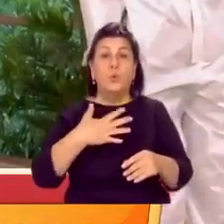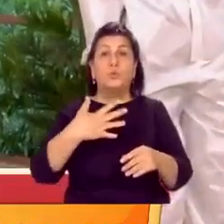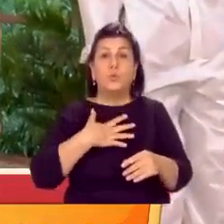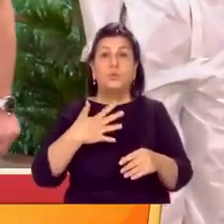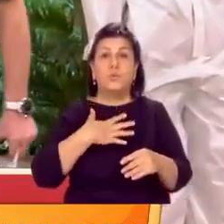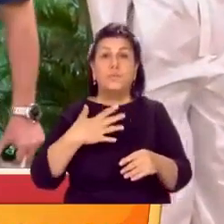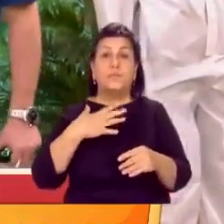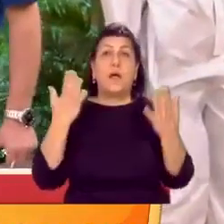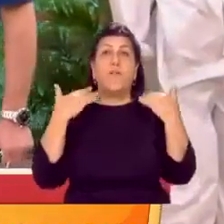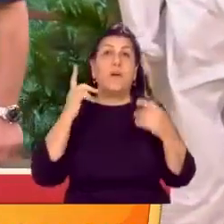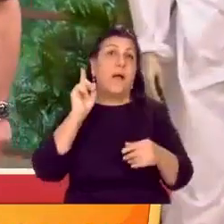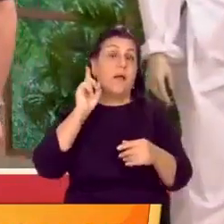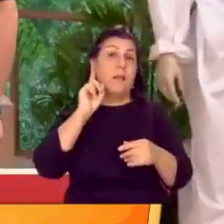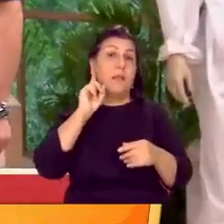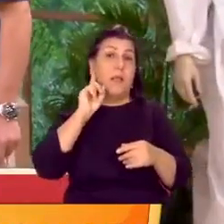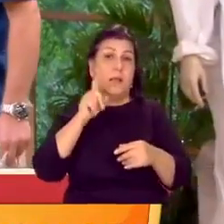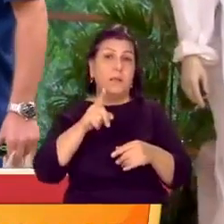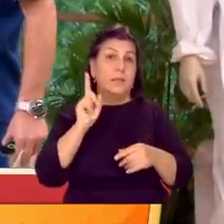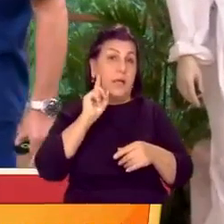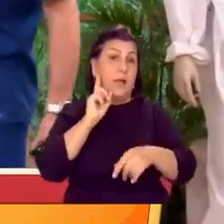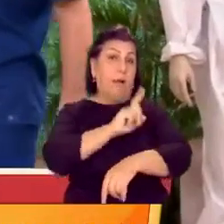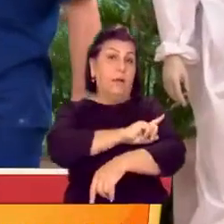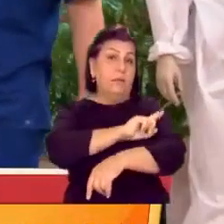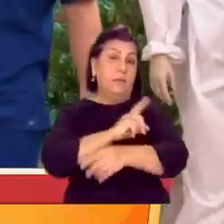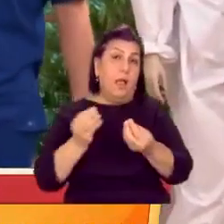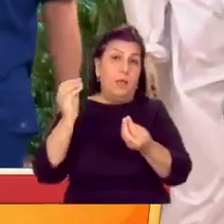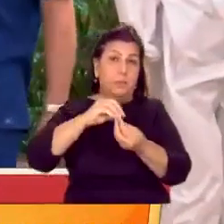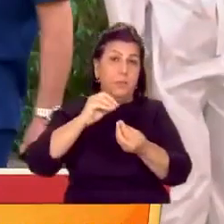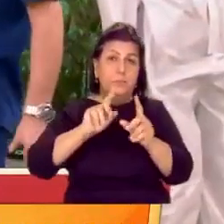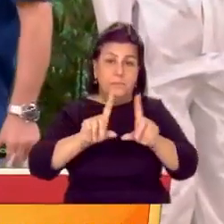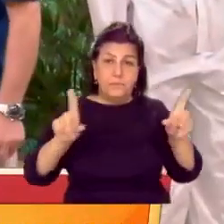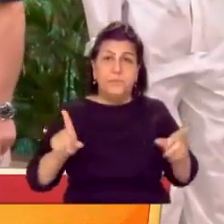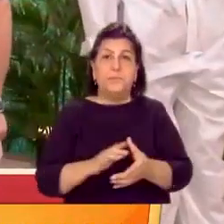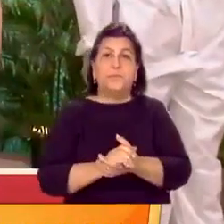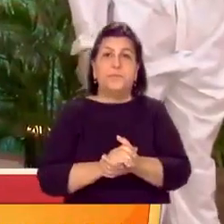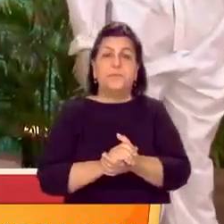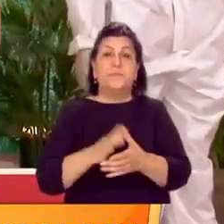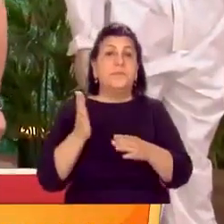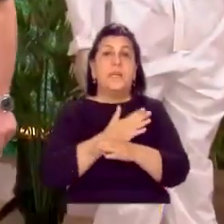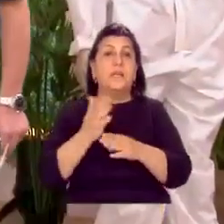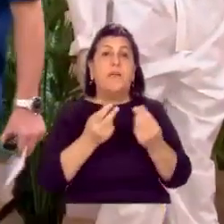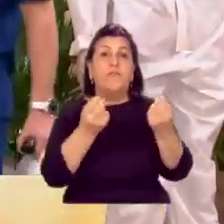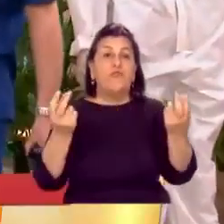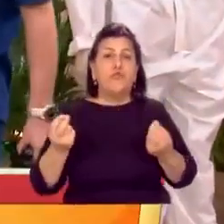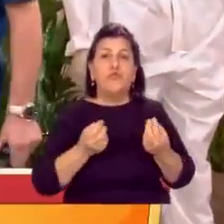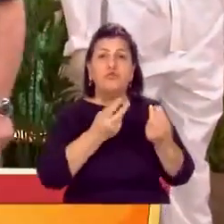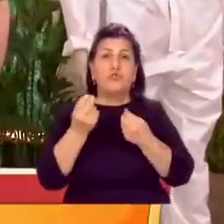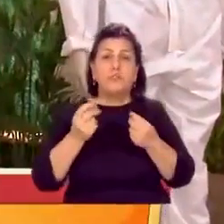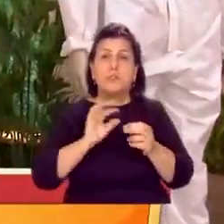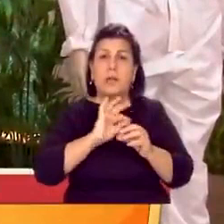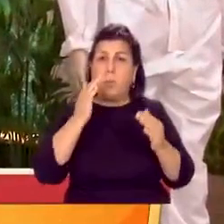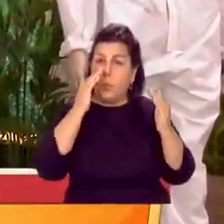havanın kalitesini artırmamız gerekiyor havanın kuru olması soğuk algınlığına neden olan virüslerin çoğalması için ideal